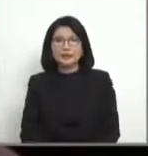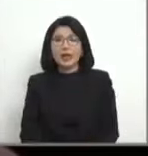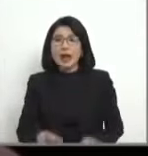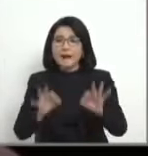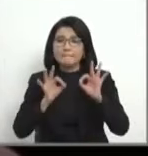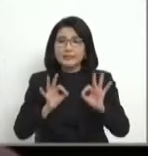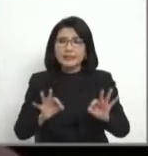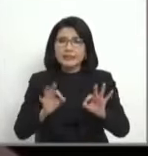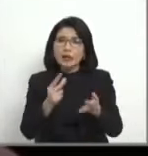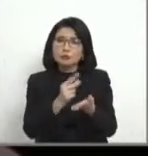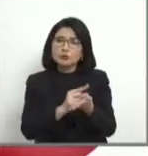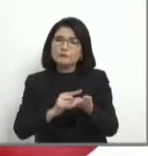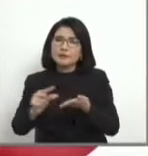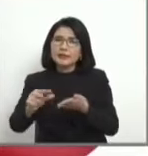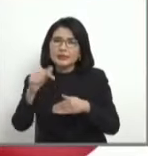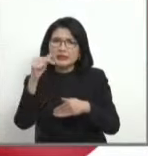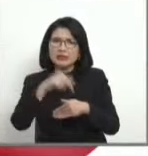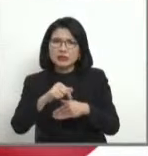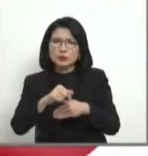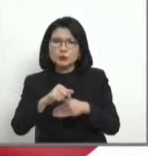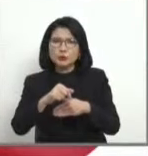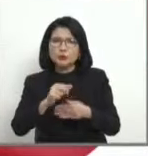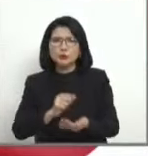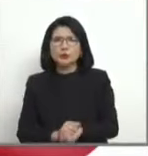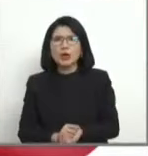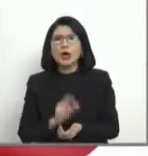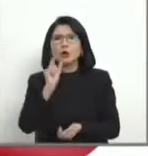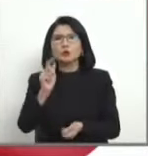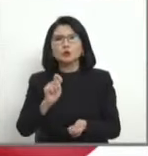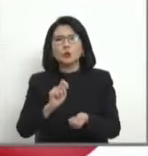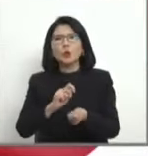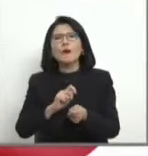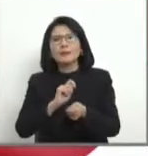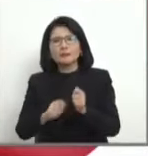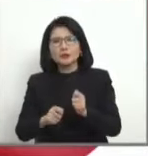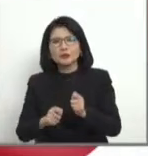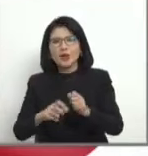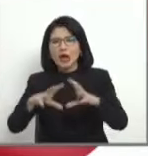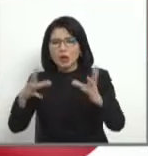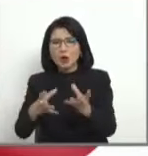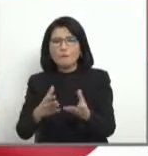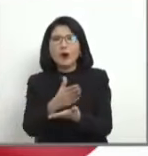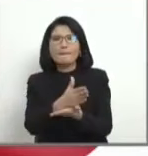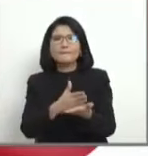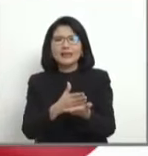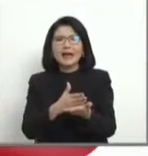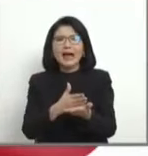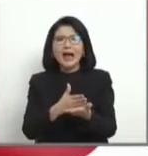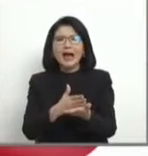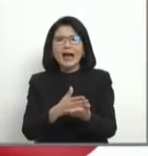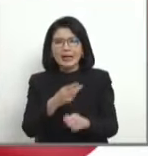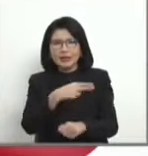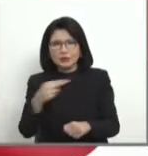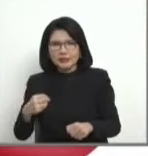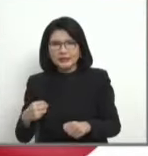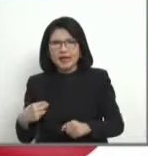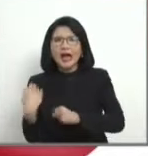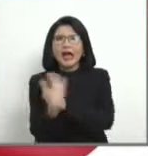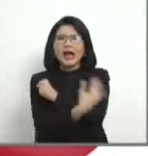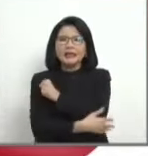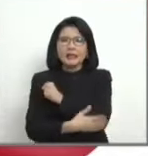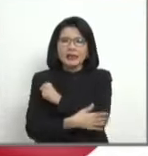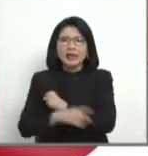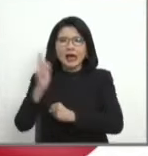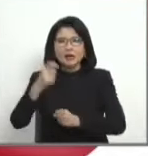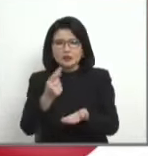pendidikan tinggi sebagai supplier pembentukan kelas menengah Indonesia. Negara harus menempatkan pendidikan tinggi